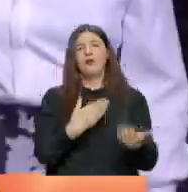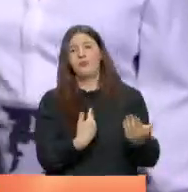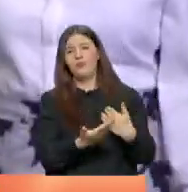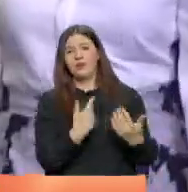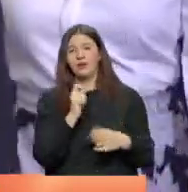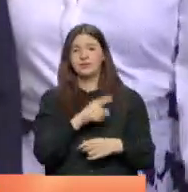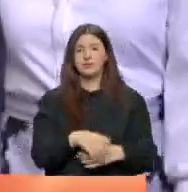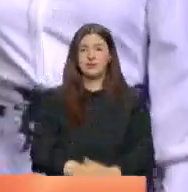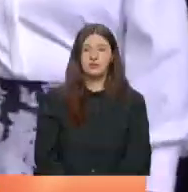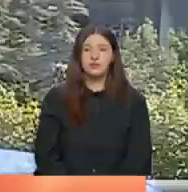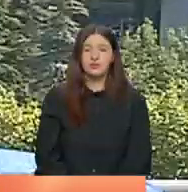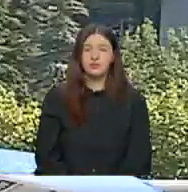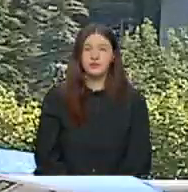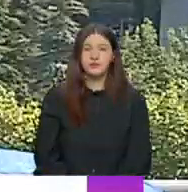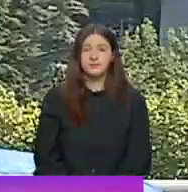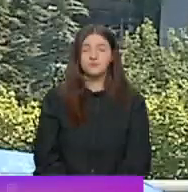etti.